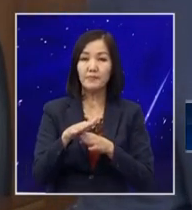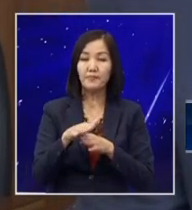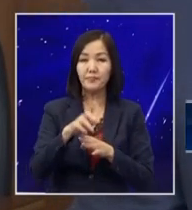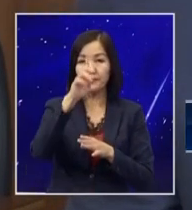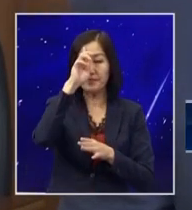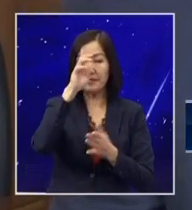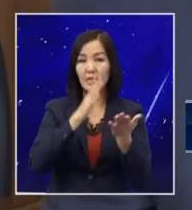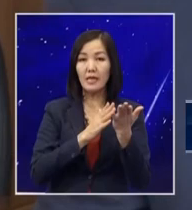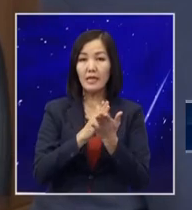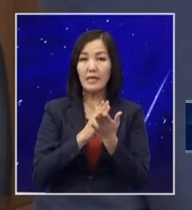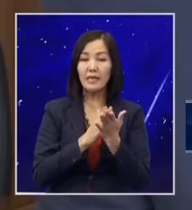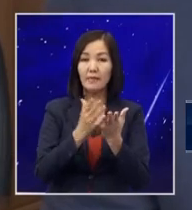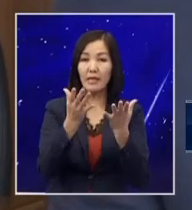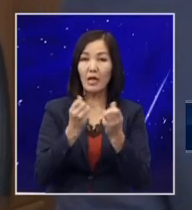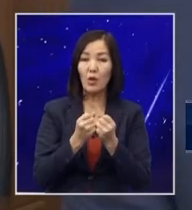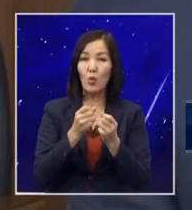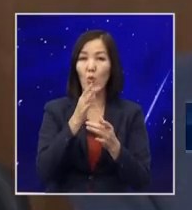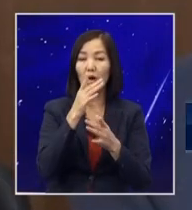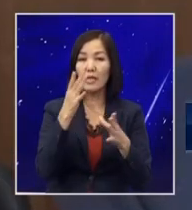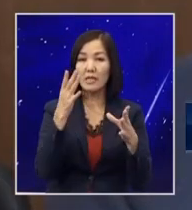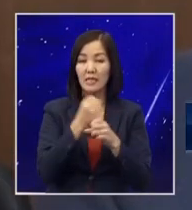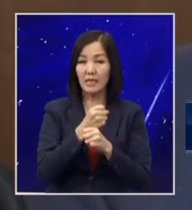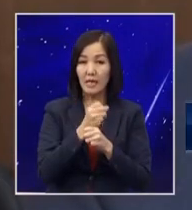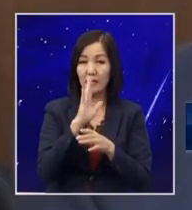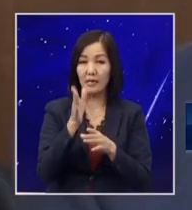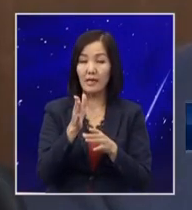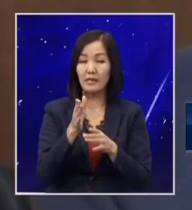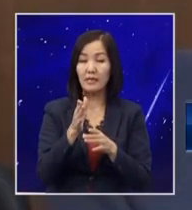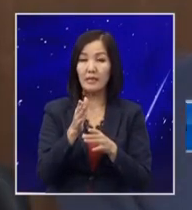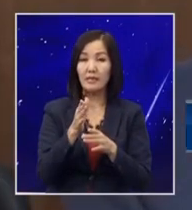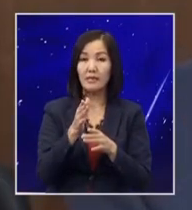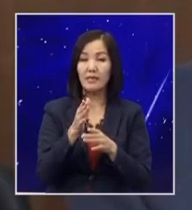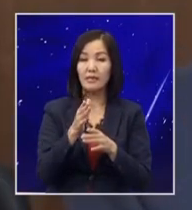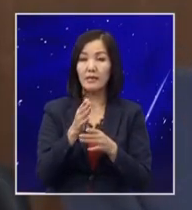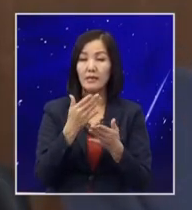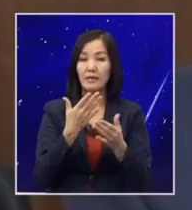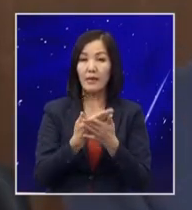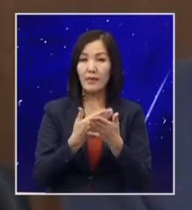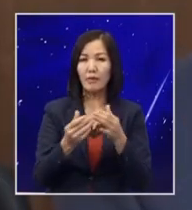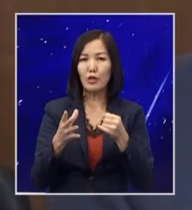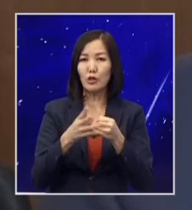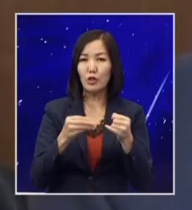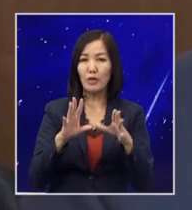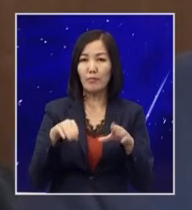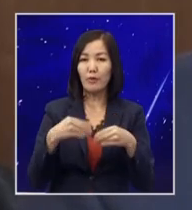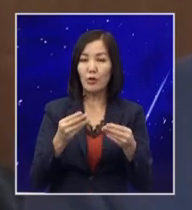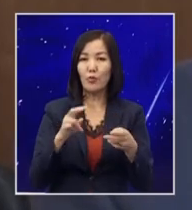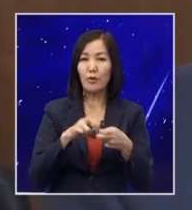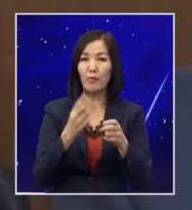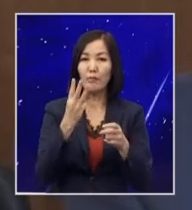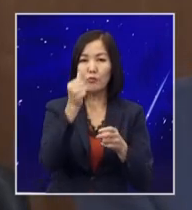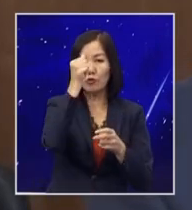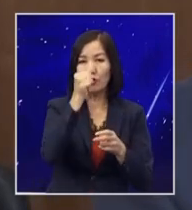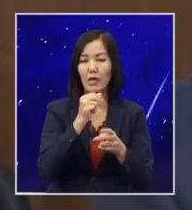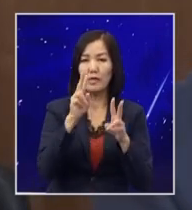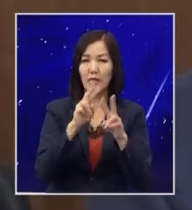мемлекет қызмет алу уақыты қысқартылады. Бұрын жер учаскесін беру мәселесі 3 ай